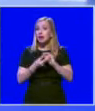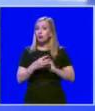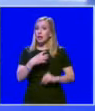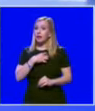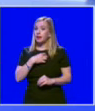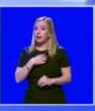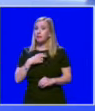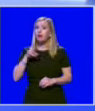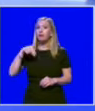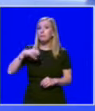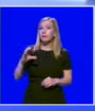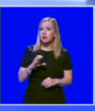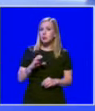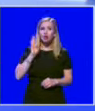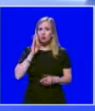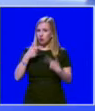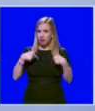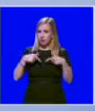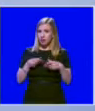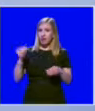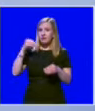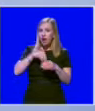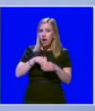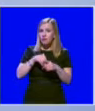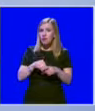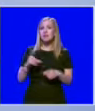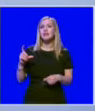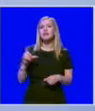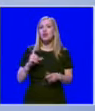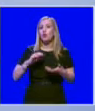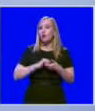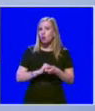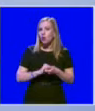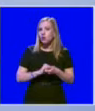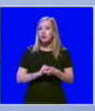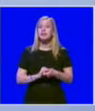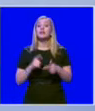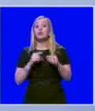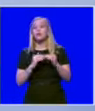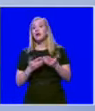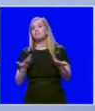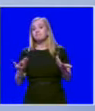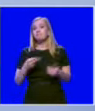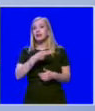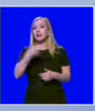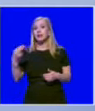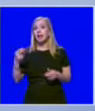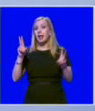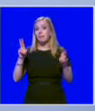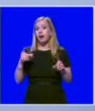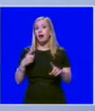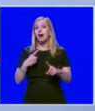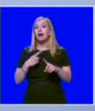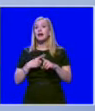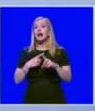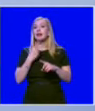ДПС. Да сте чули от нас, да ги вкарваме в някакво статукво, в някаква коалиция. Това е една тема, хартиената бюлетина